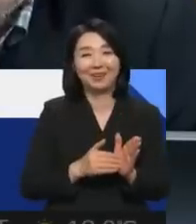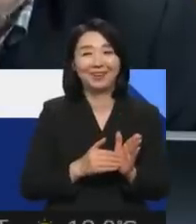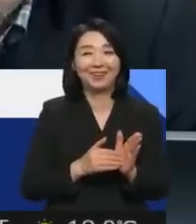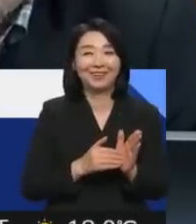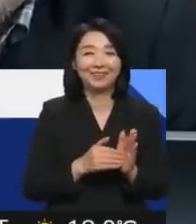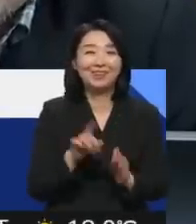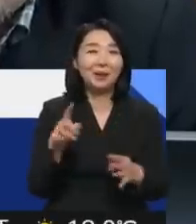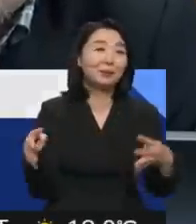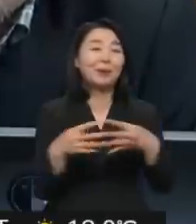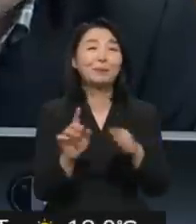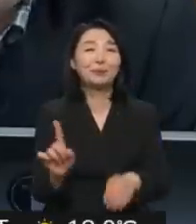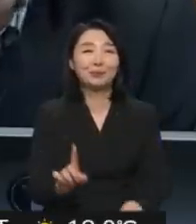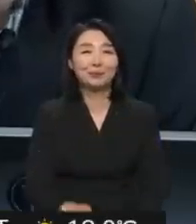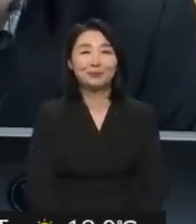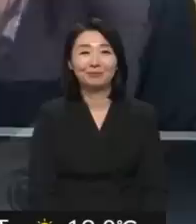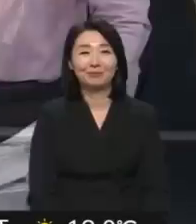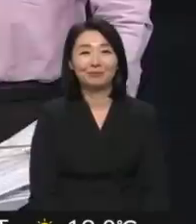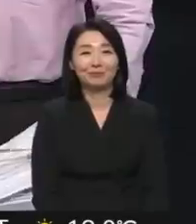무슨 타협이냐고.